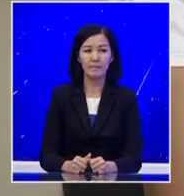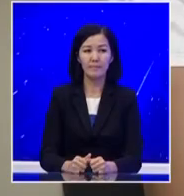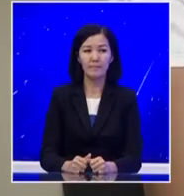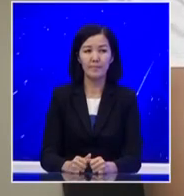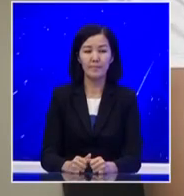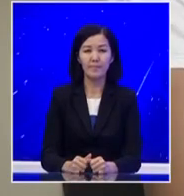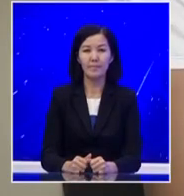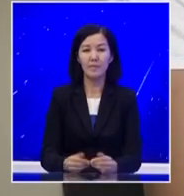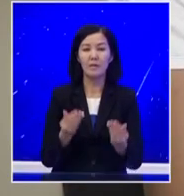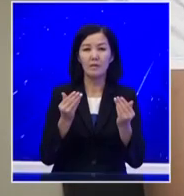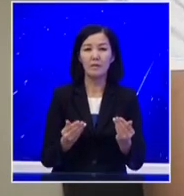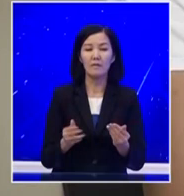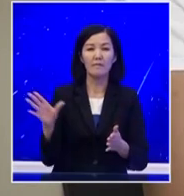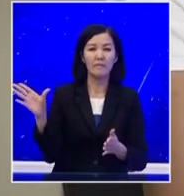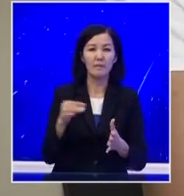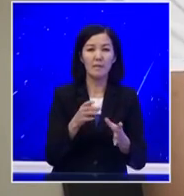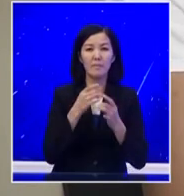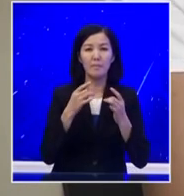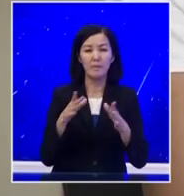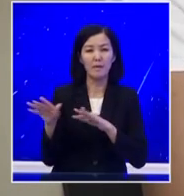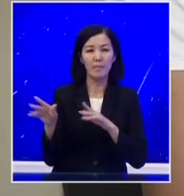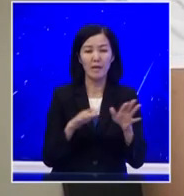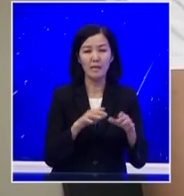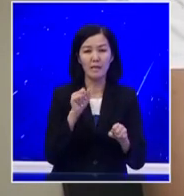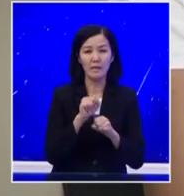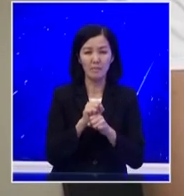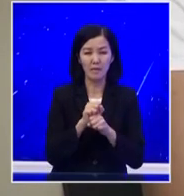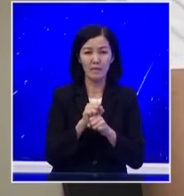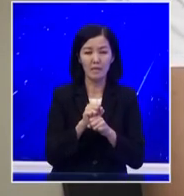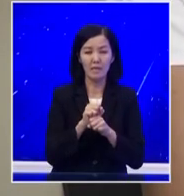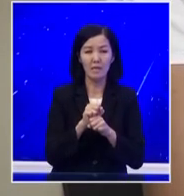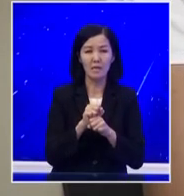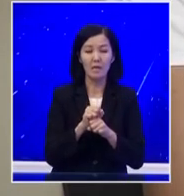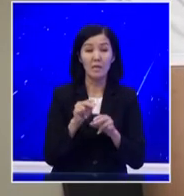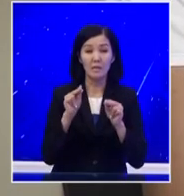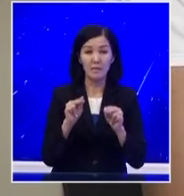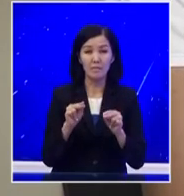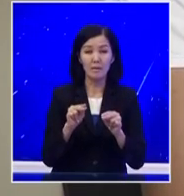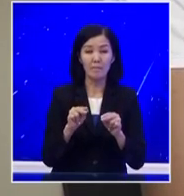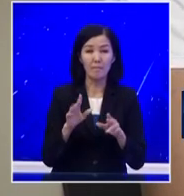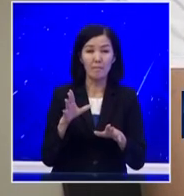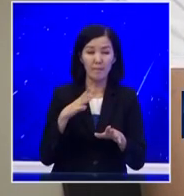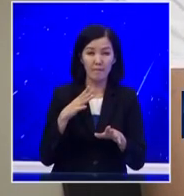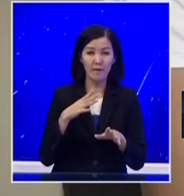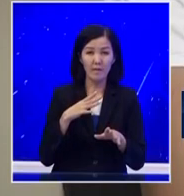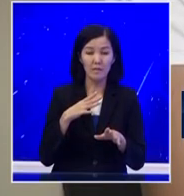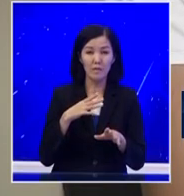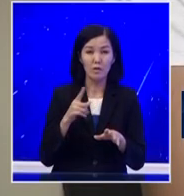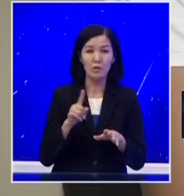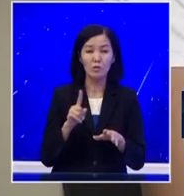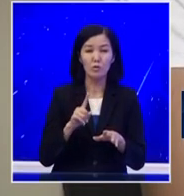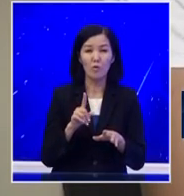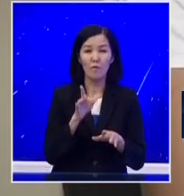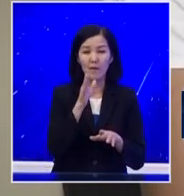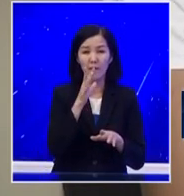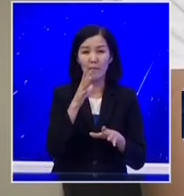данный момент все мероприятия отменены и на самом деле бывает такое часто что дефицит тем но